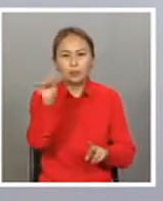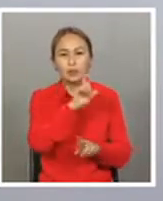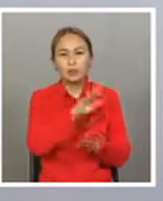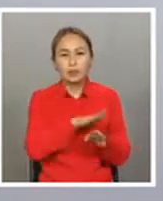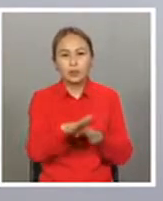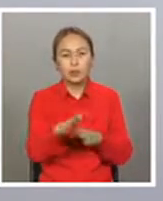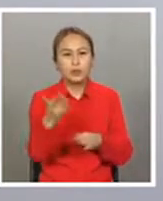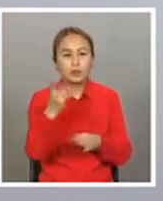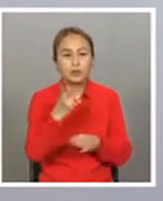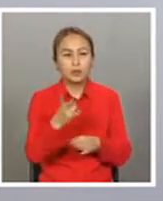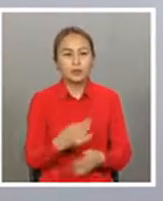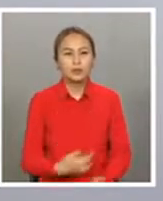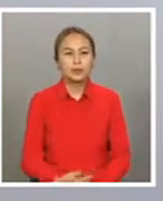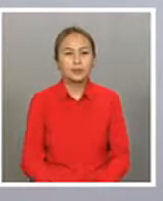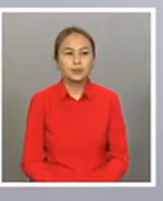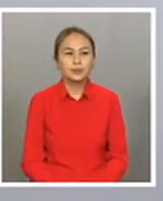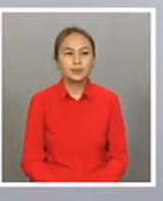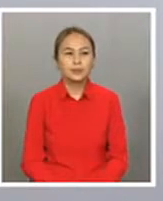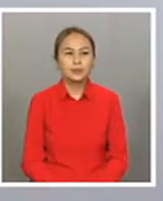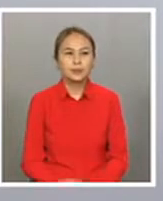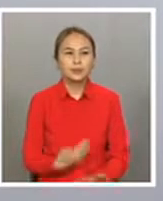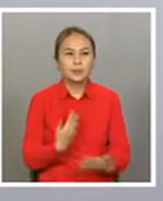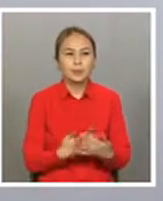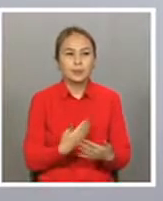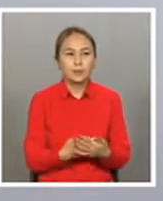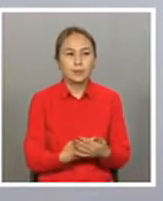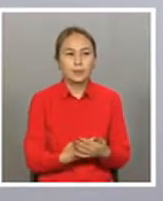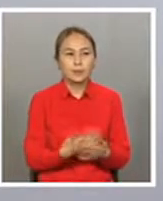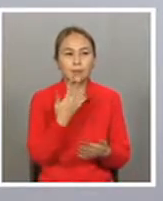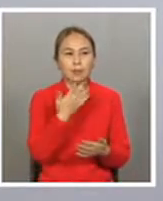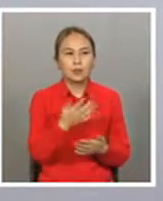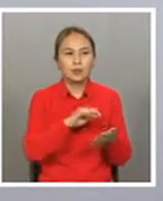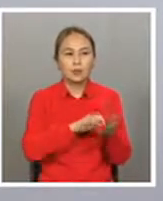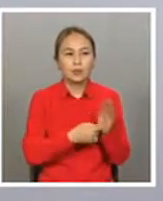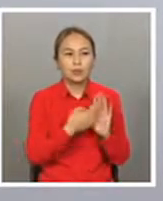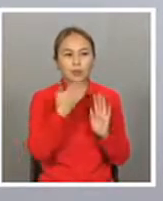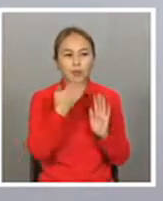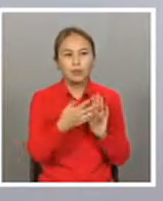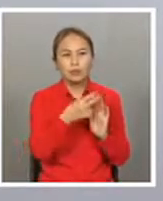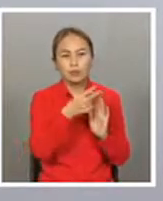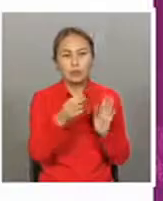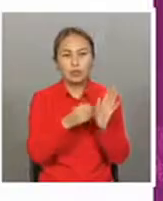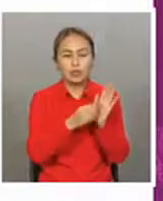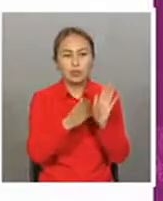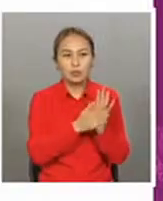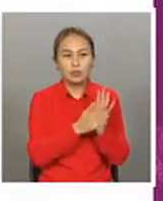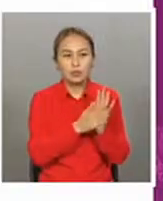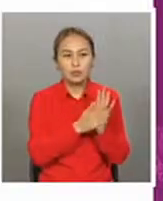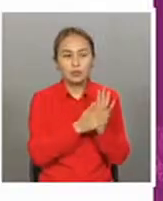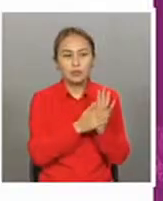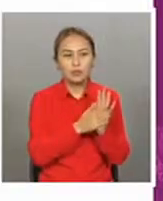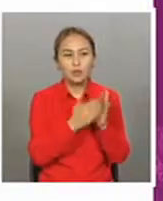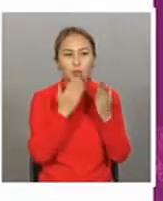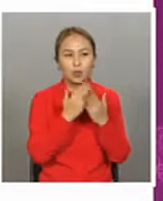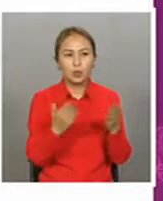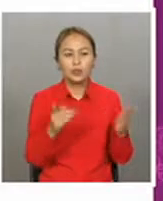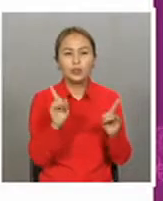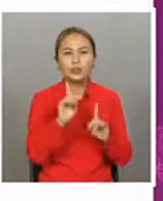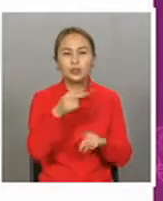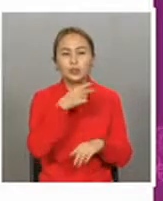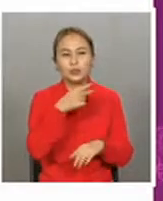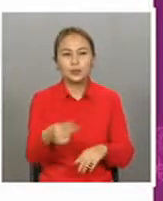керек. Орындайық. Мінекей балалар, 5 пен 5-тің көбейтінісі жазып қоямыз. Ол нешеге тең